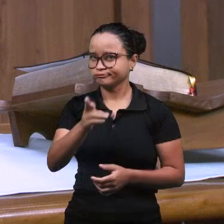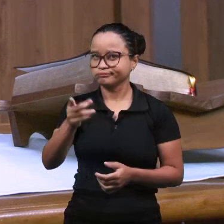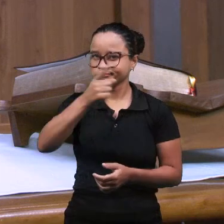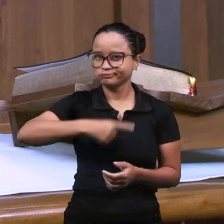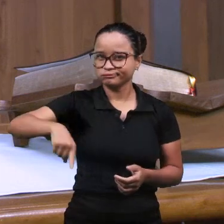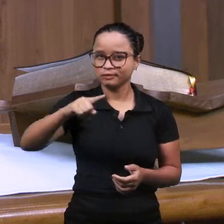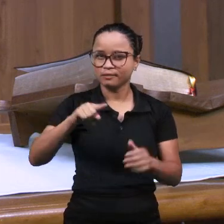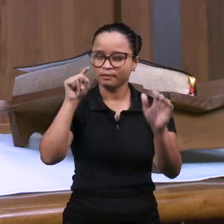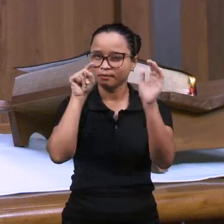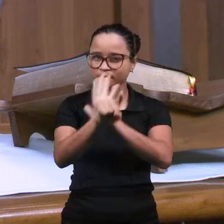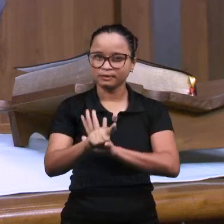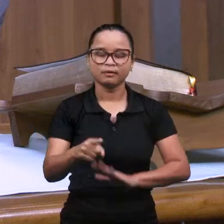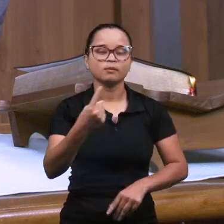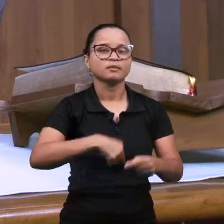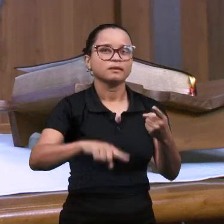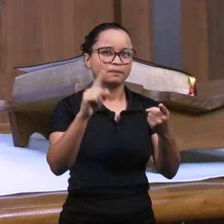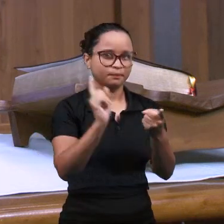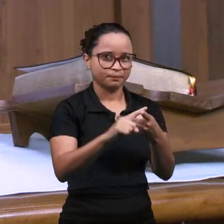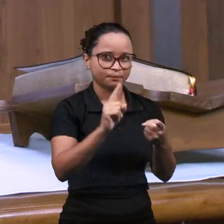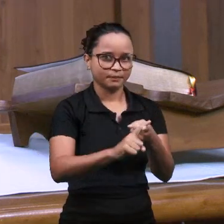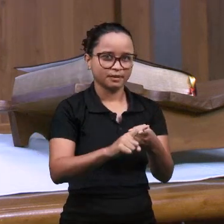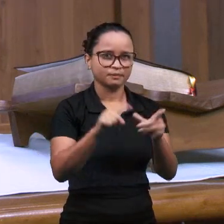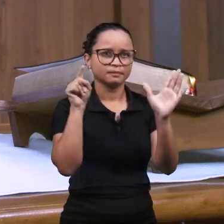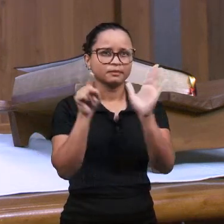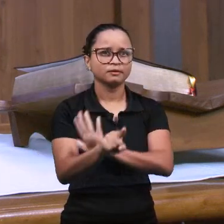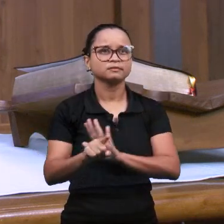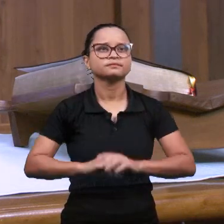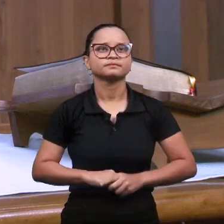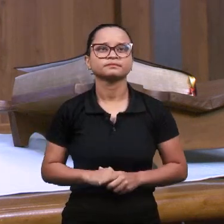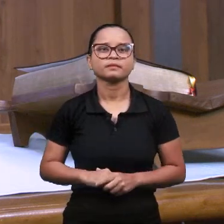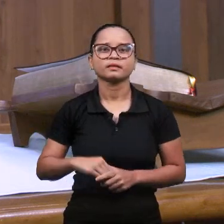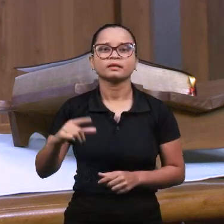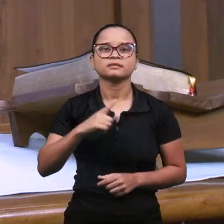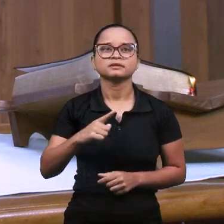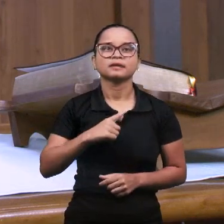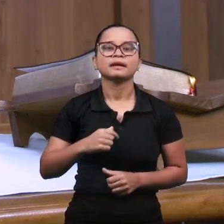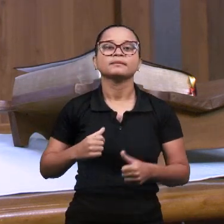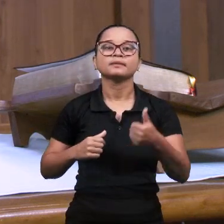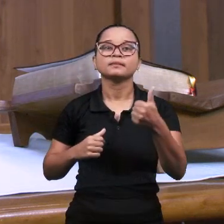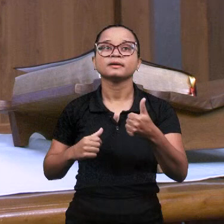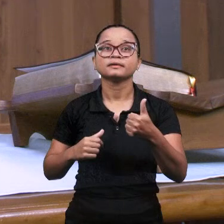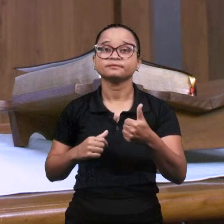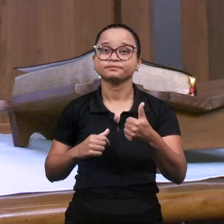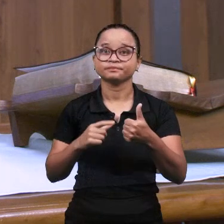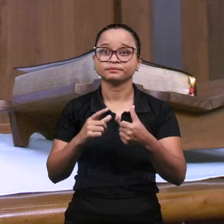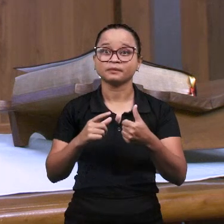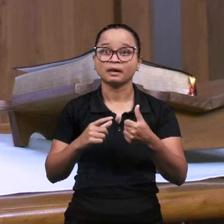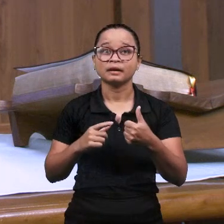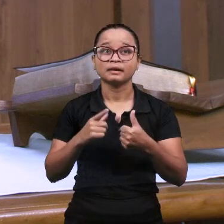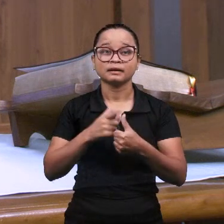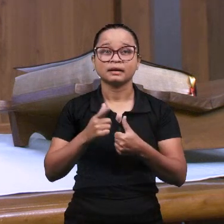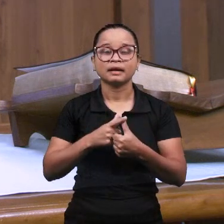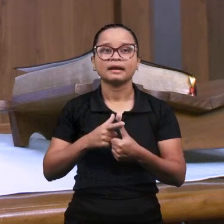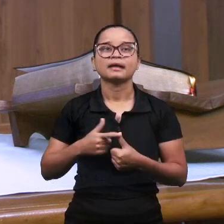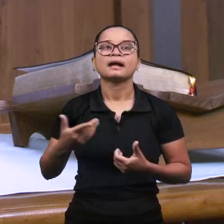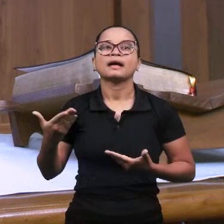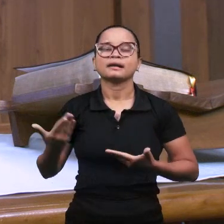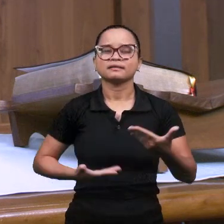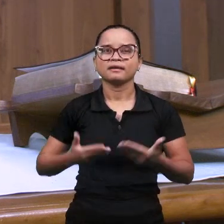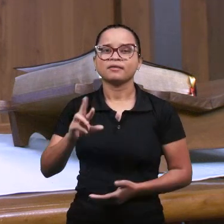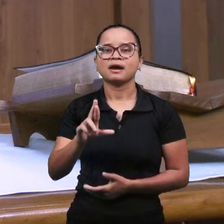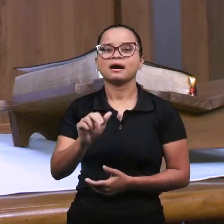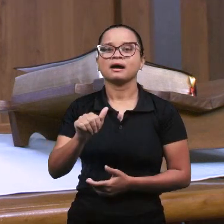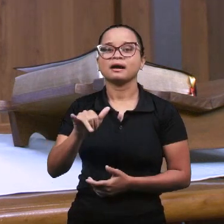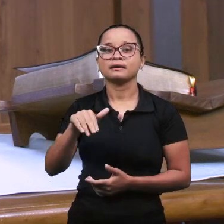allons maintenant passer à la première question. Nous allons diriger la question à notre sœur Ryan. Notre première question, la sœur Ryan est du groupe de jeunes,